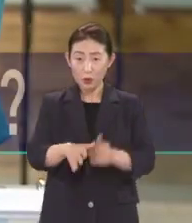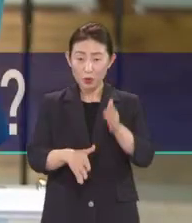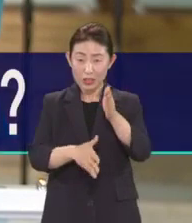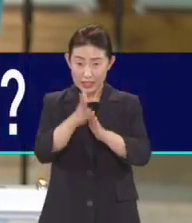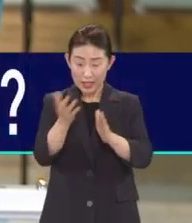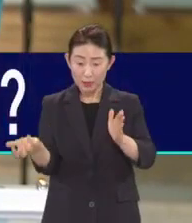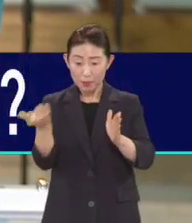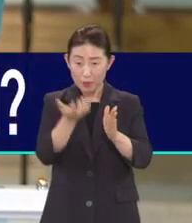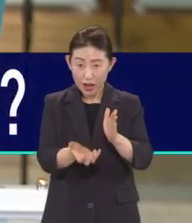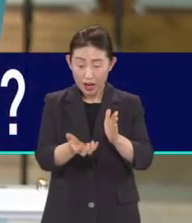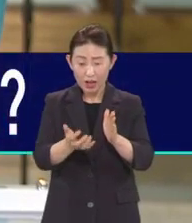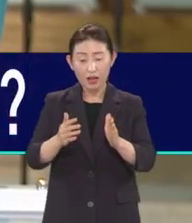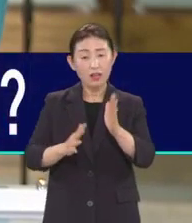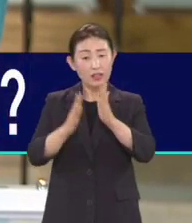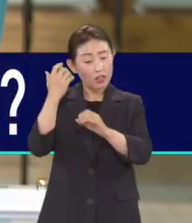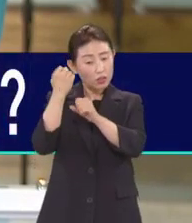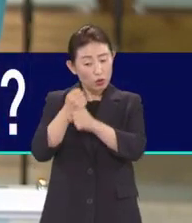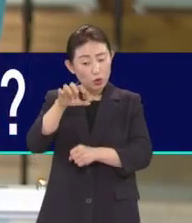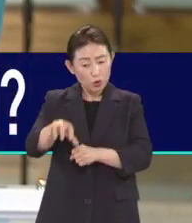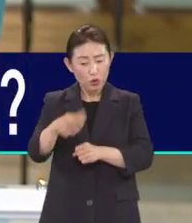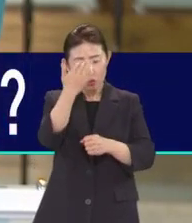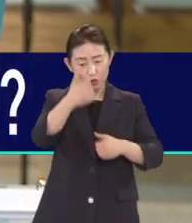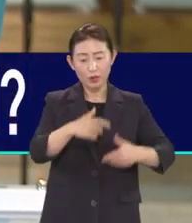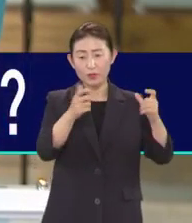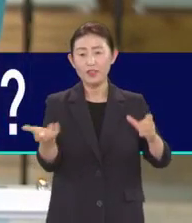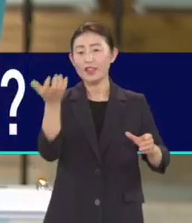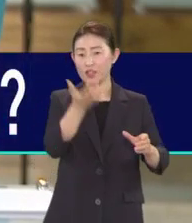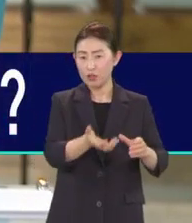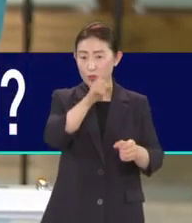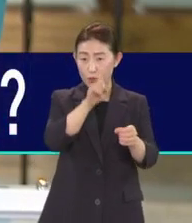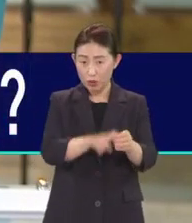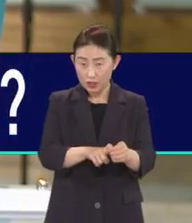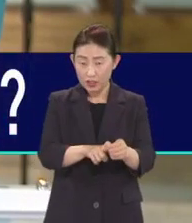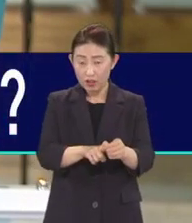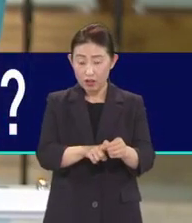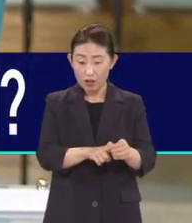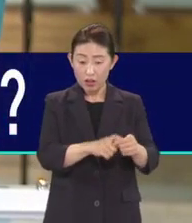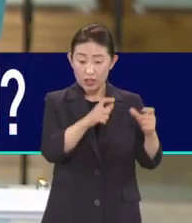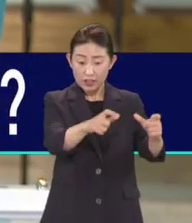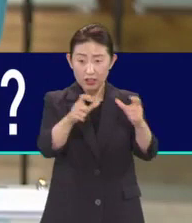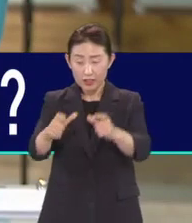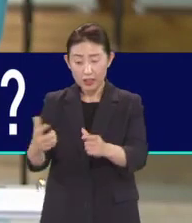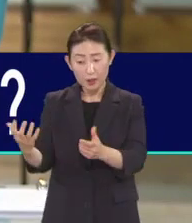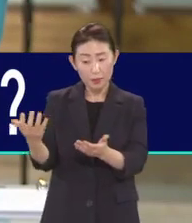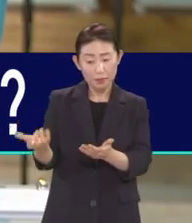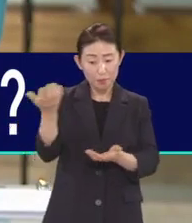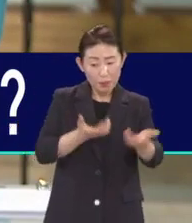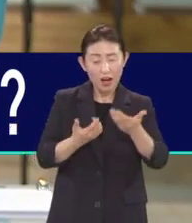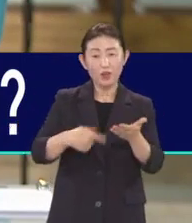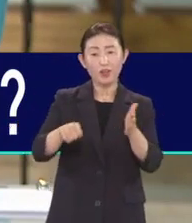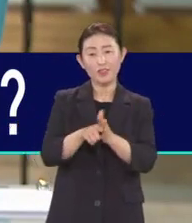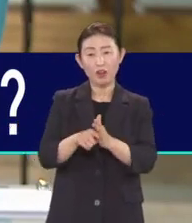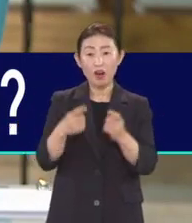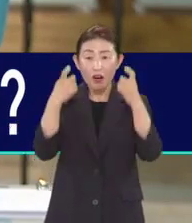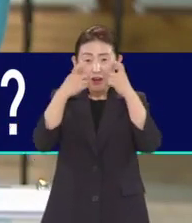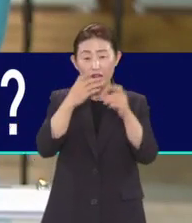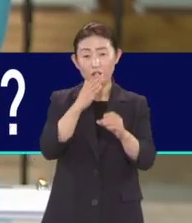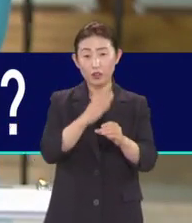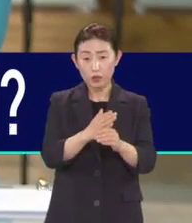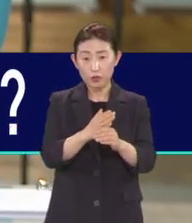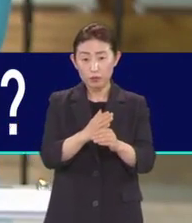편입된 산림자원연구소의 이전을 추진하면서 지자체들 간의 경쟁이 뜨거워지고 있습니다. 한해 관광객이 수십만